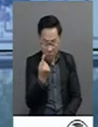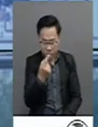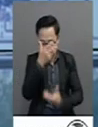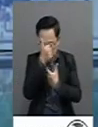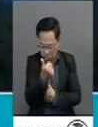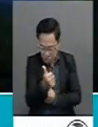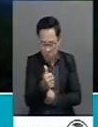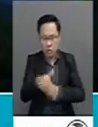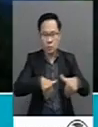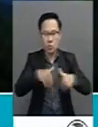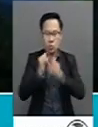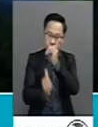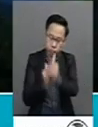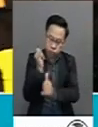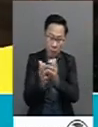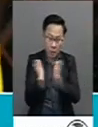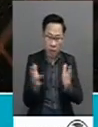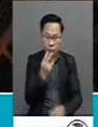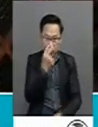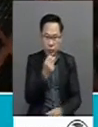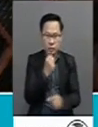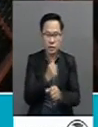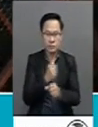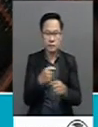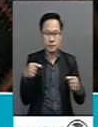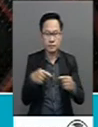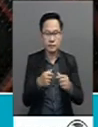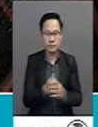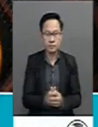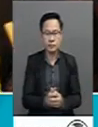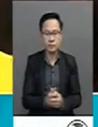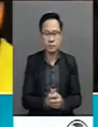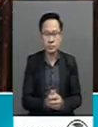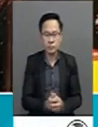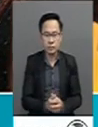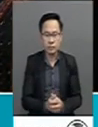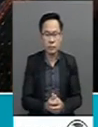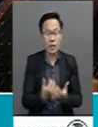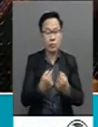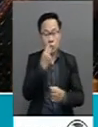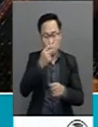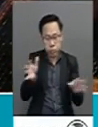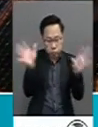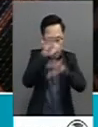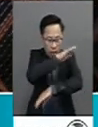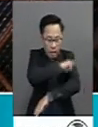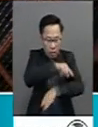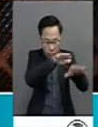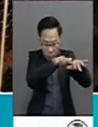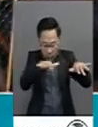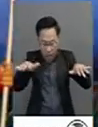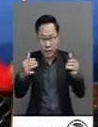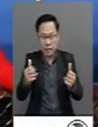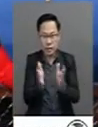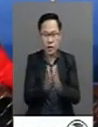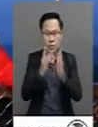ก็ประชาชนรวมทั้งนักท่องเที่ยวนะคะนิยมไปนะคะไปสัมผัสอากาศหนาวแล้วก็ดูทะเลหมอกด้วยค่ะซึ่งถ้าเกิดดูจากบรรยากาศตอนนี้ก็